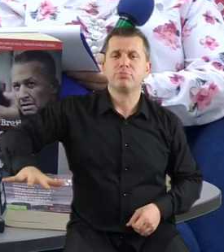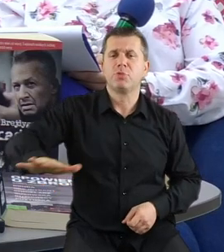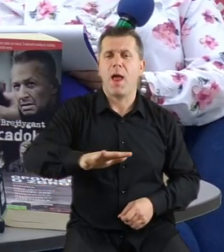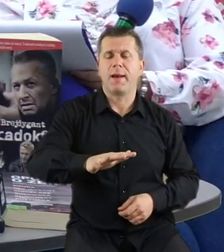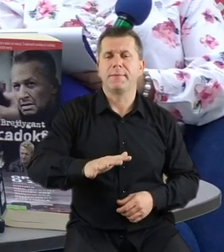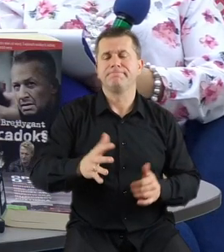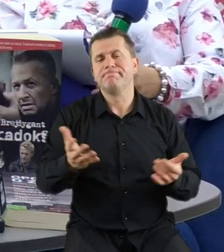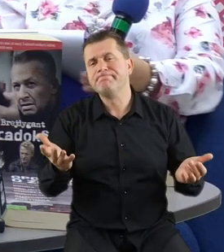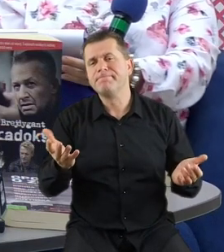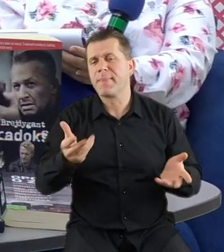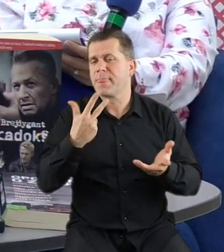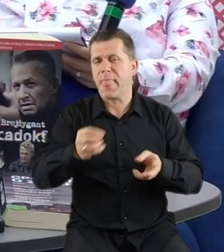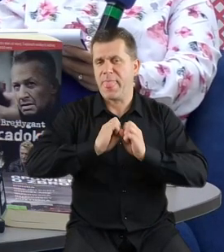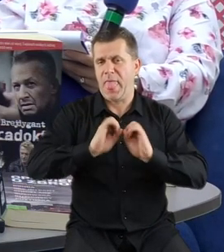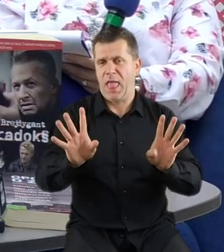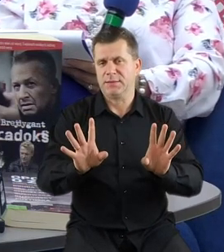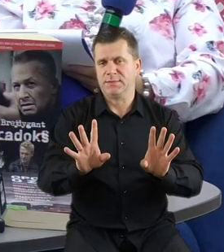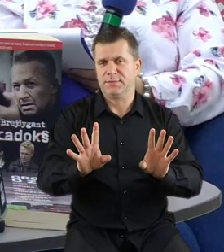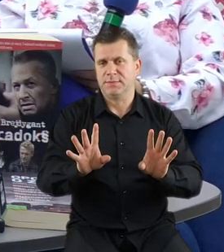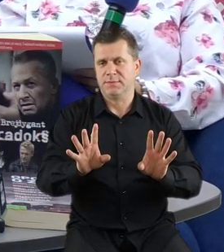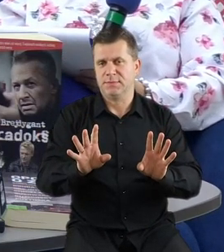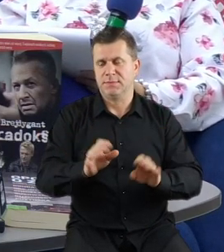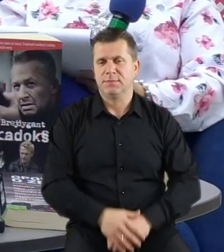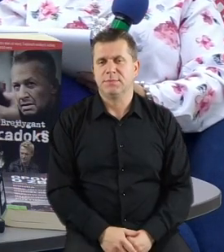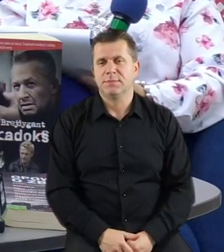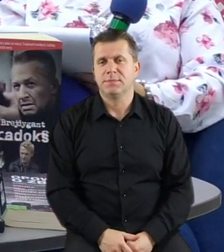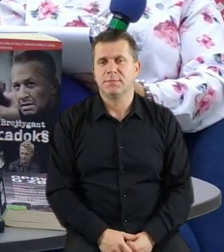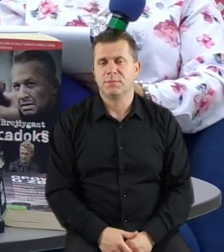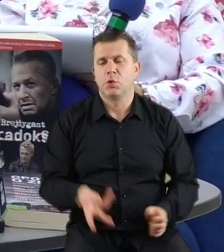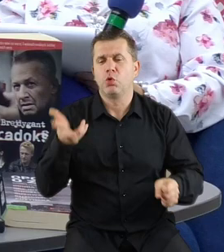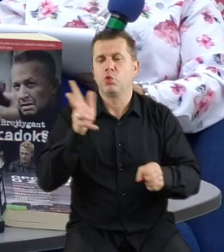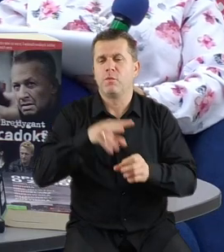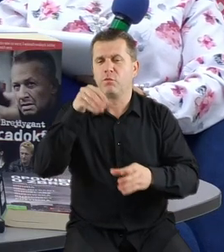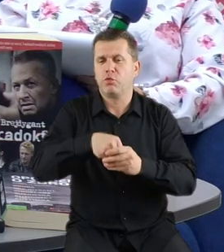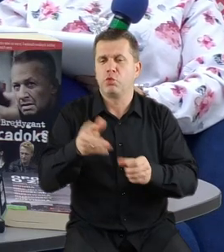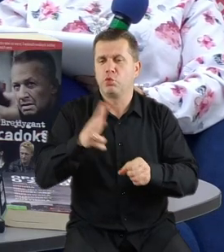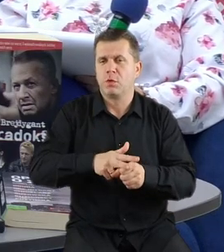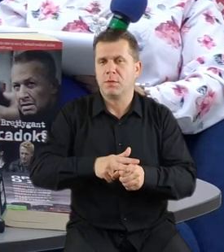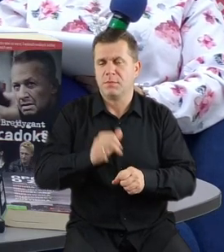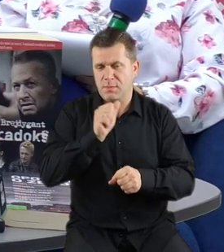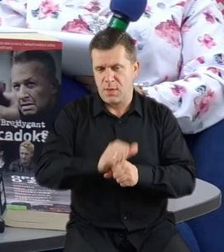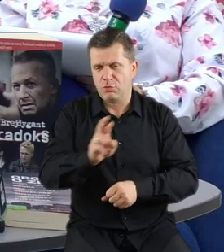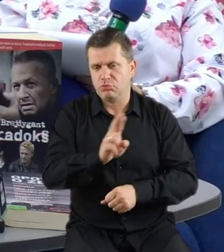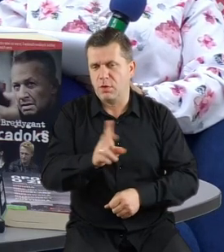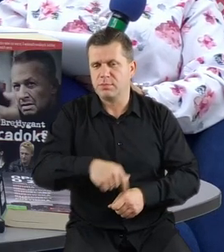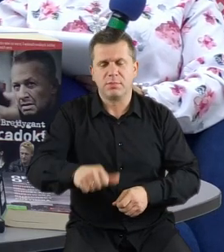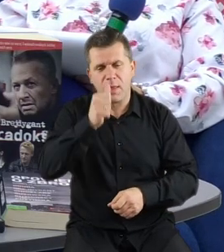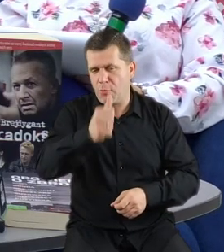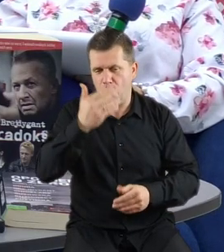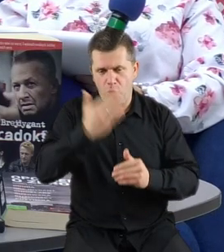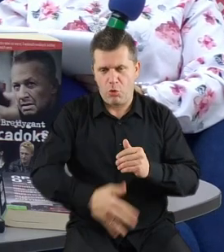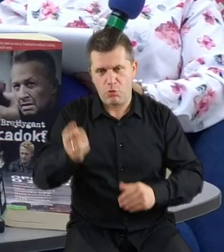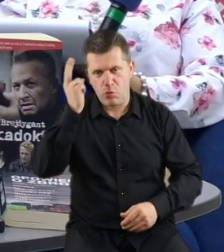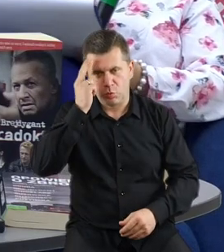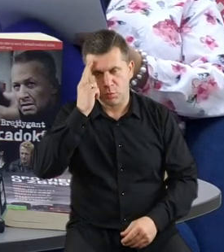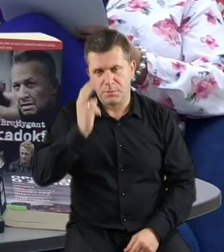obszary jakieś niejasne, no, w którym wydarzają się rzeczy, których nie jesteśmy w stanie do